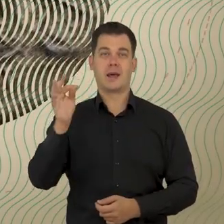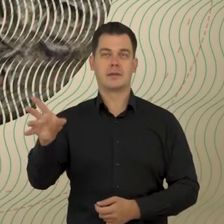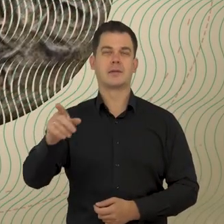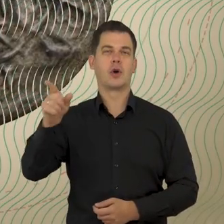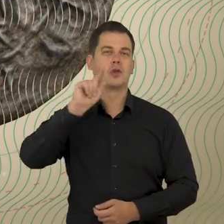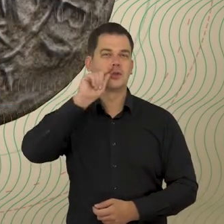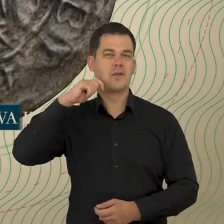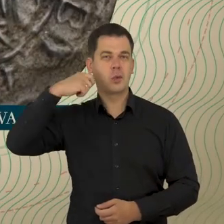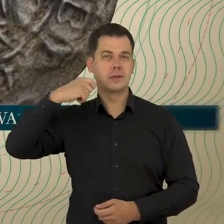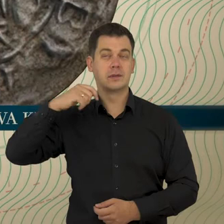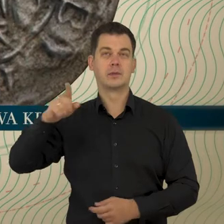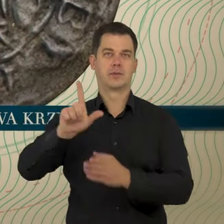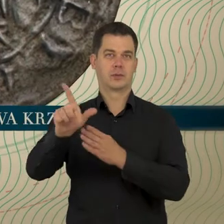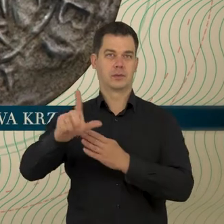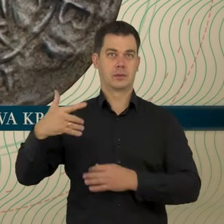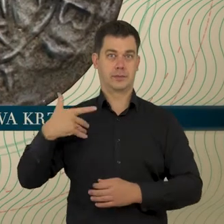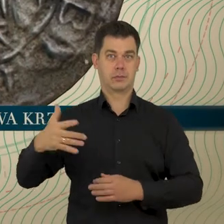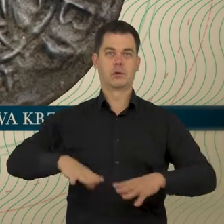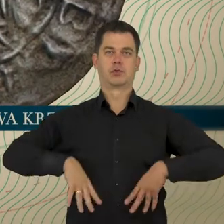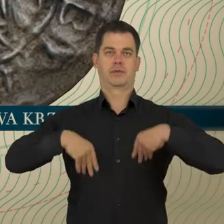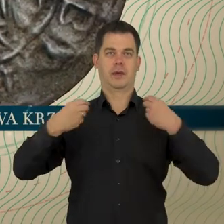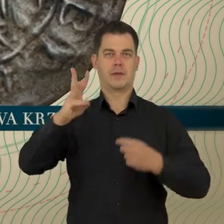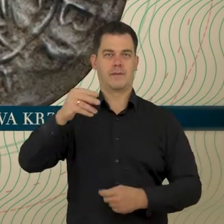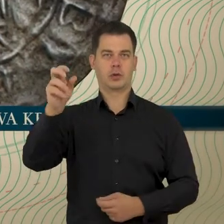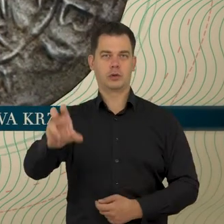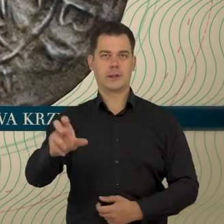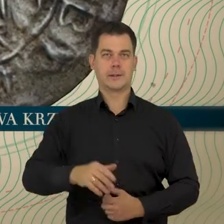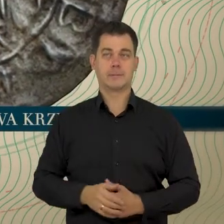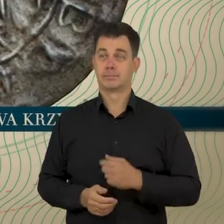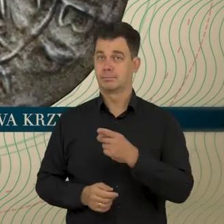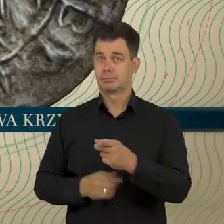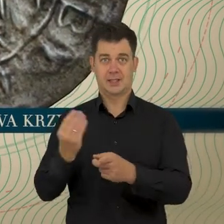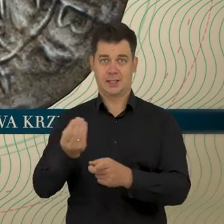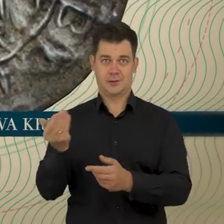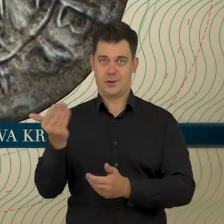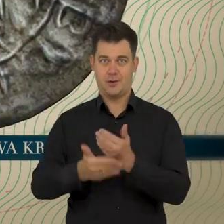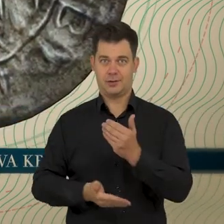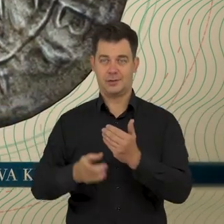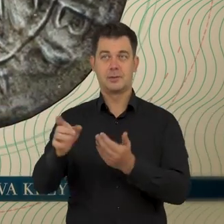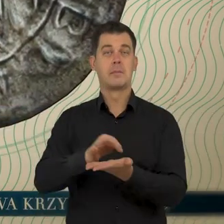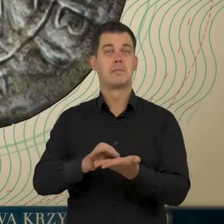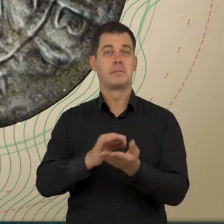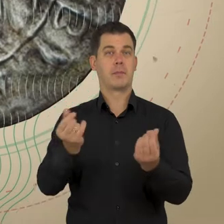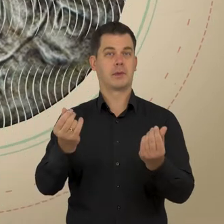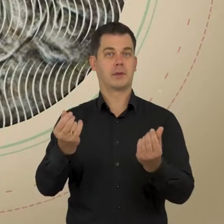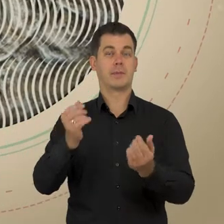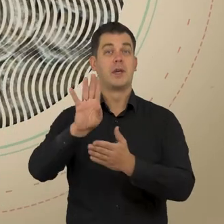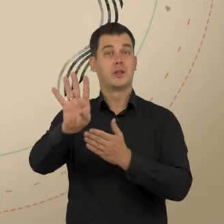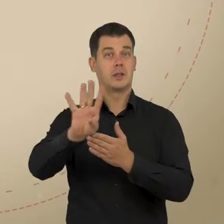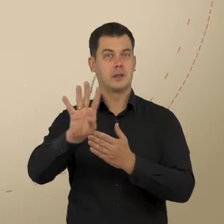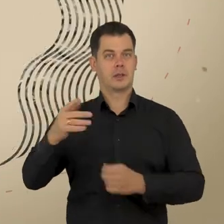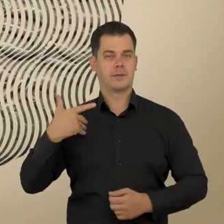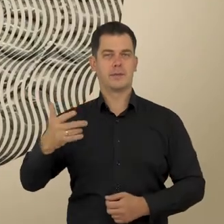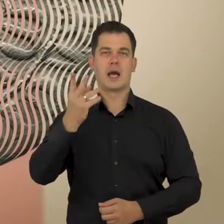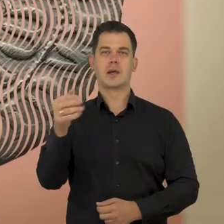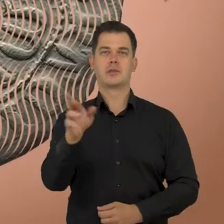Bolesława Krzywoustego z XII wieku umieszczono postać świętego Wojciecha. To nie koniec korowodu polskich monet. W